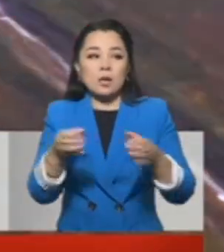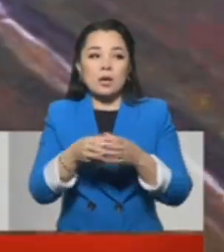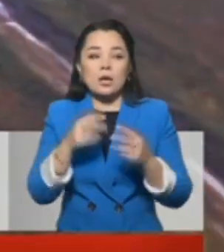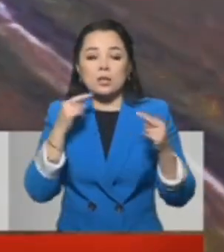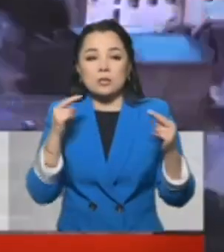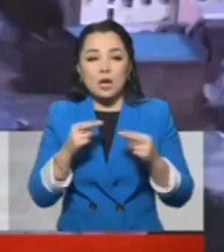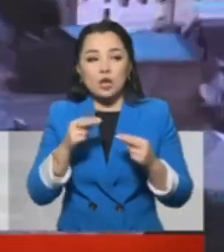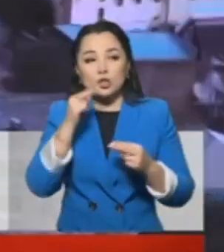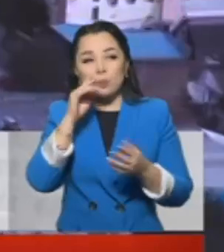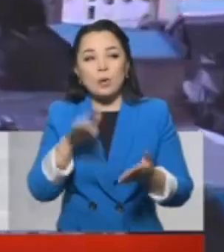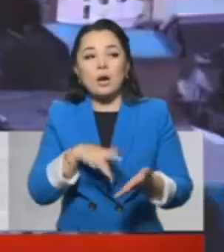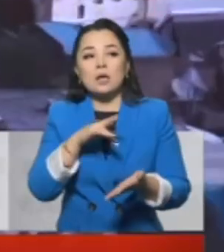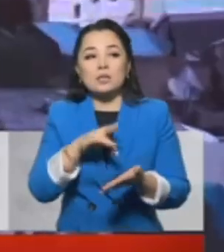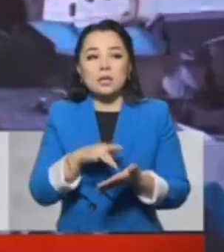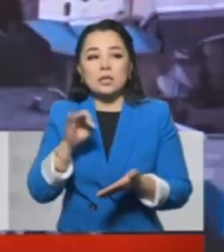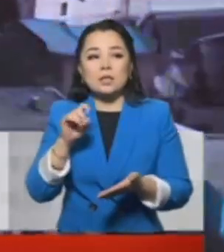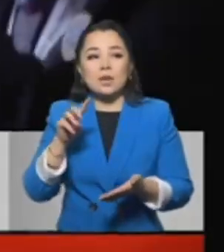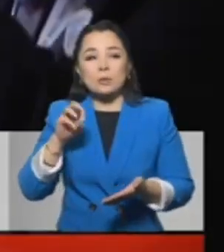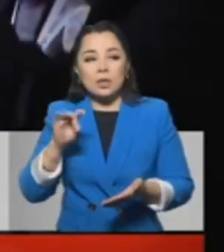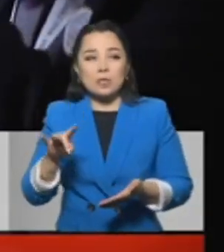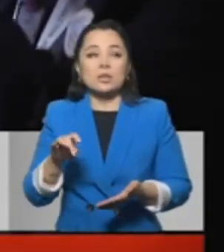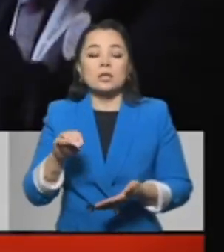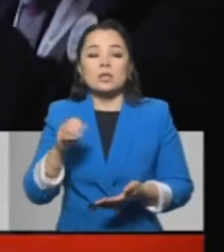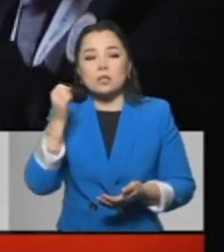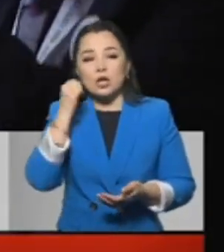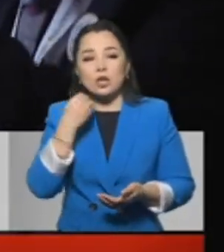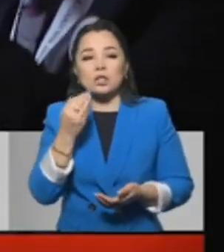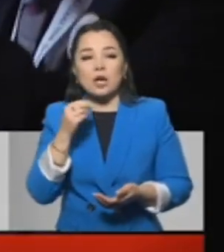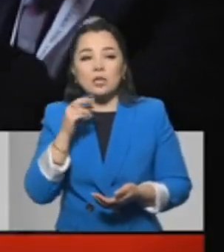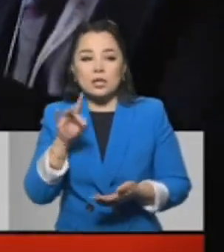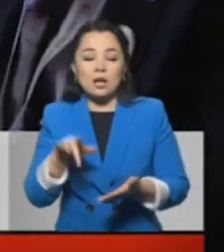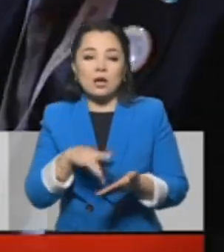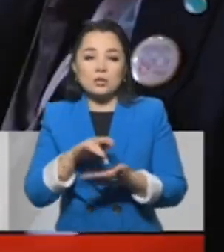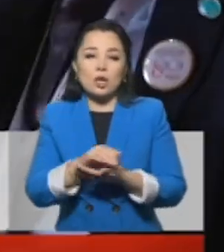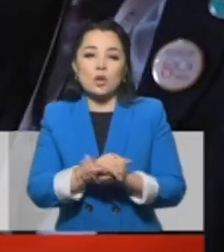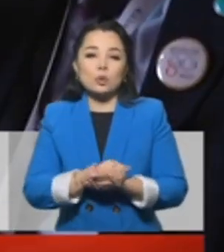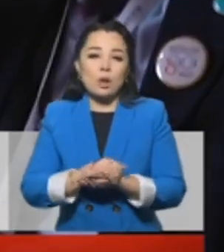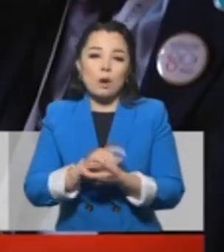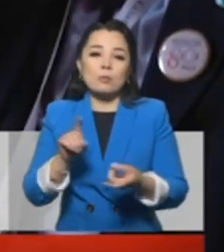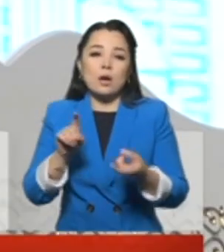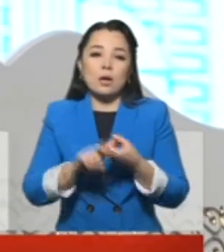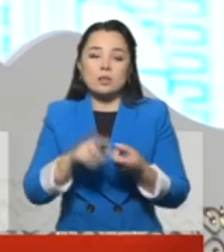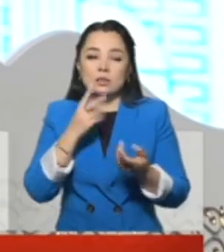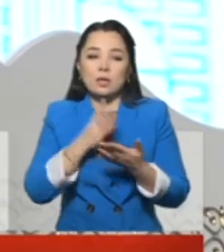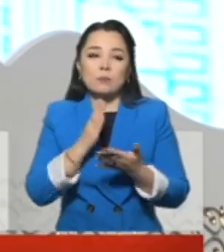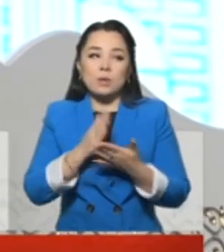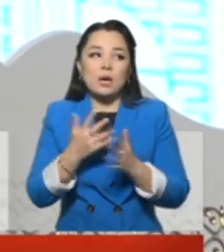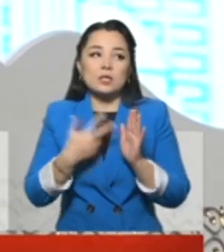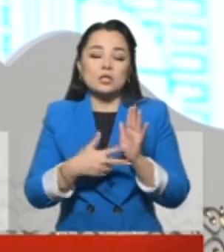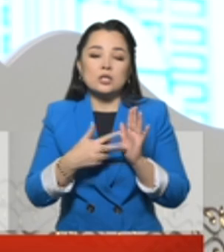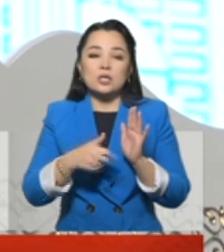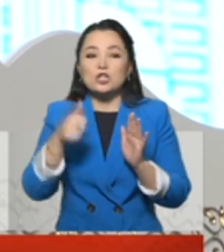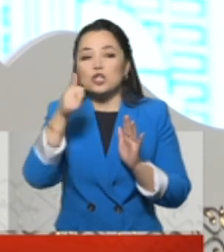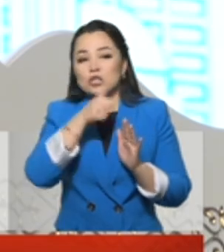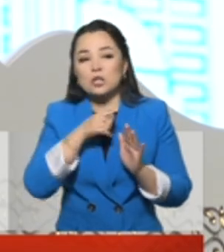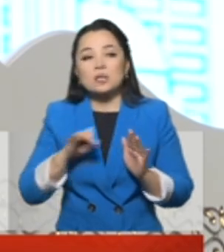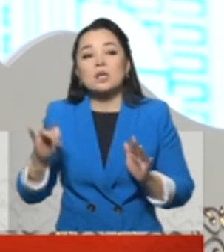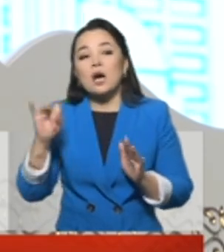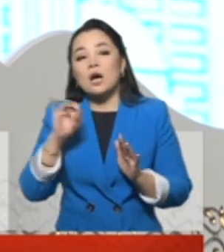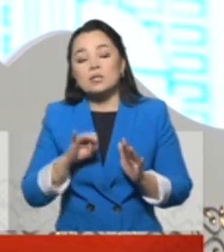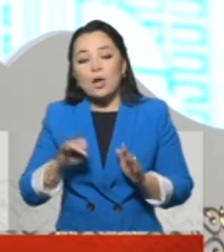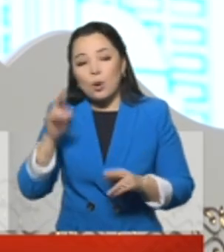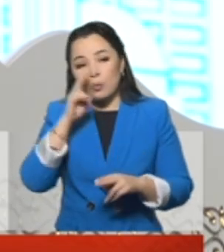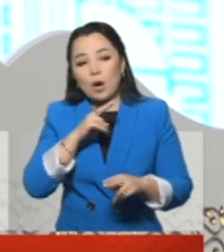ретінде Шымкент қаласы, Измир, Ескішехир, Адана қалаларымен достық байланыс орнатқан. 80 жылдық тарих